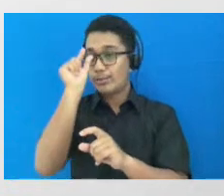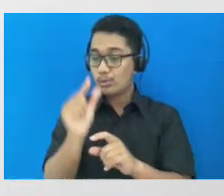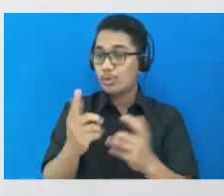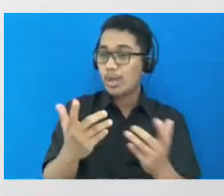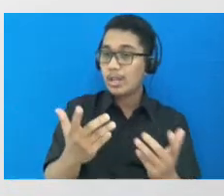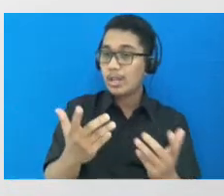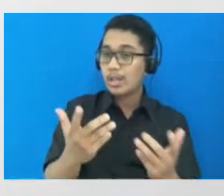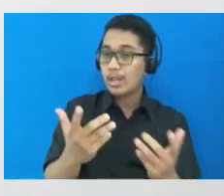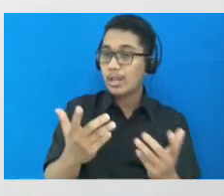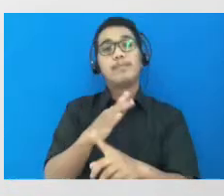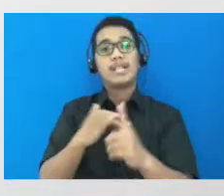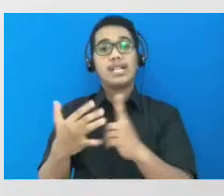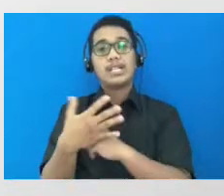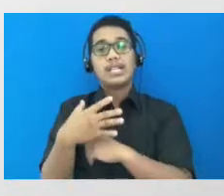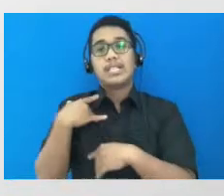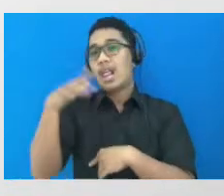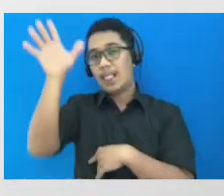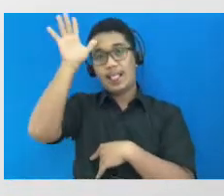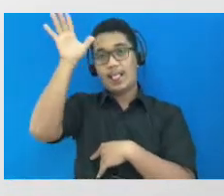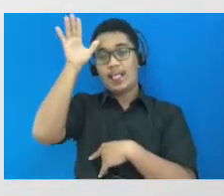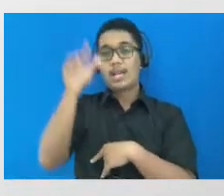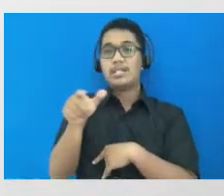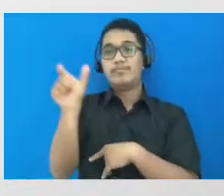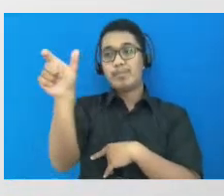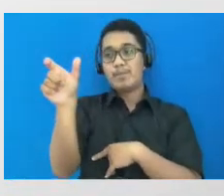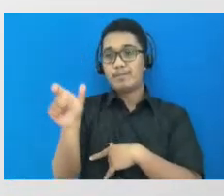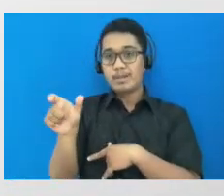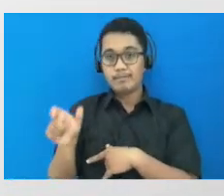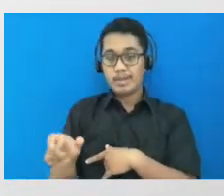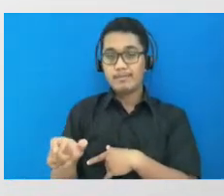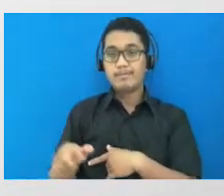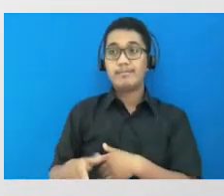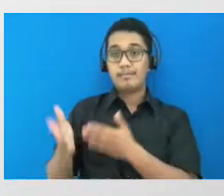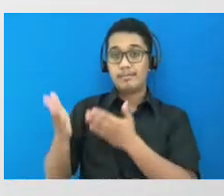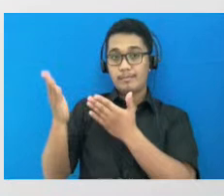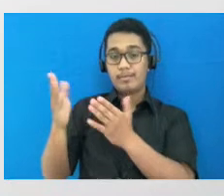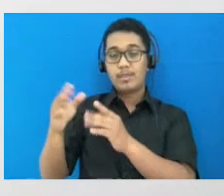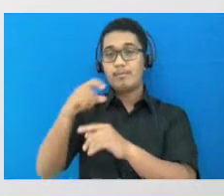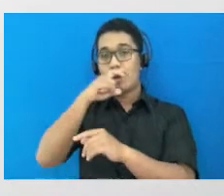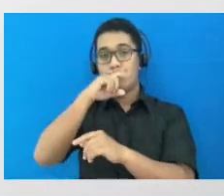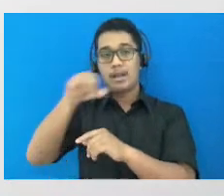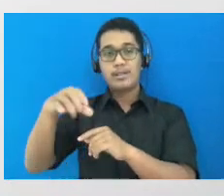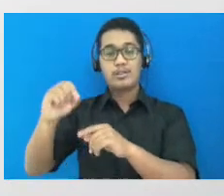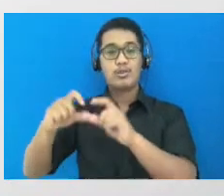dengan istilah-istilah seperti ini. Silakan nih, Pak Joshua dulu ya.